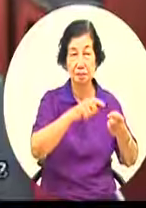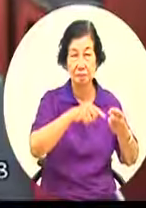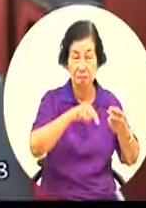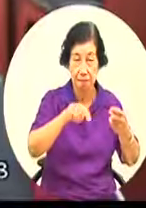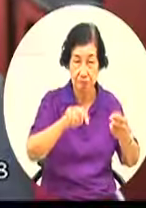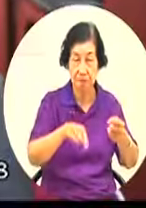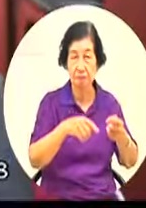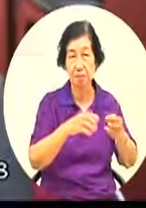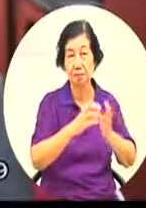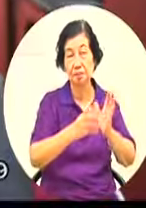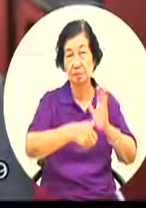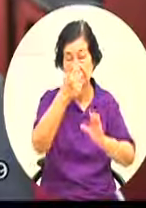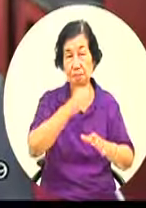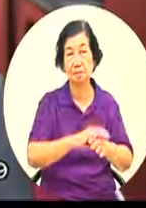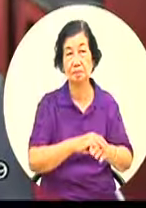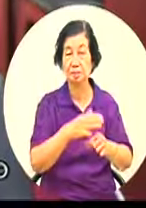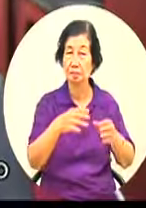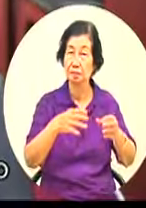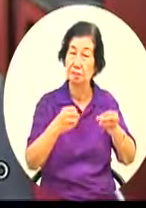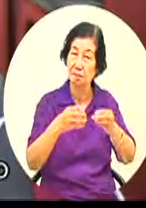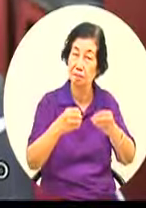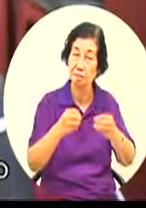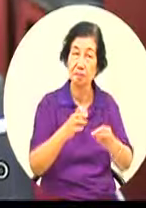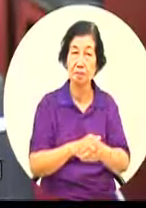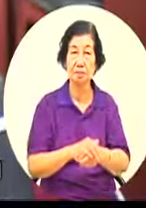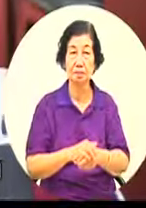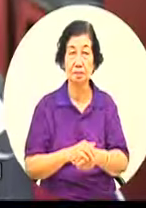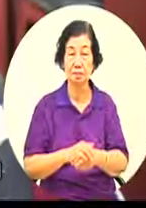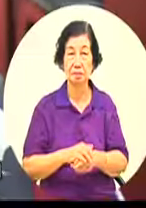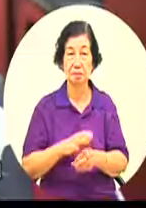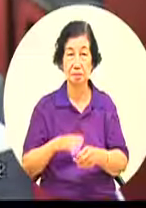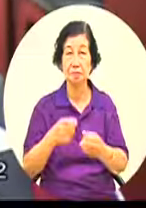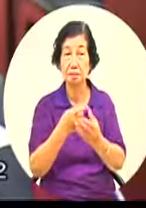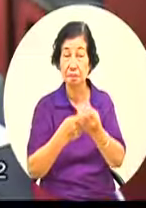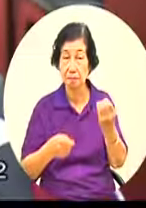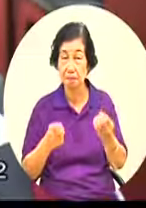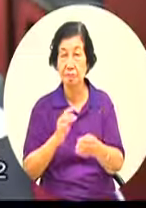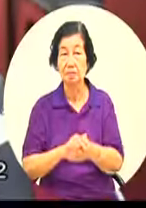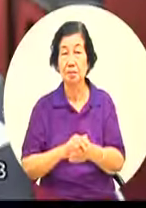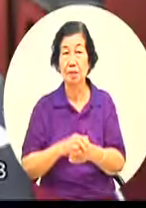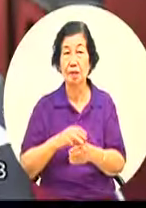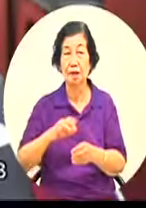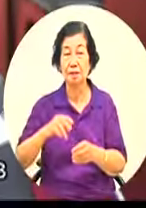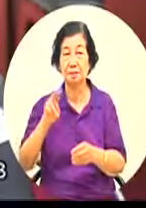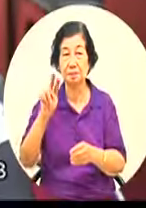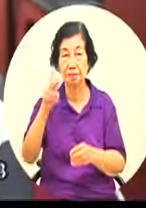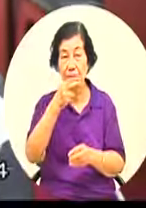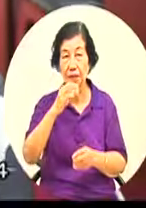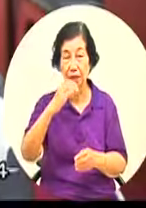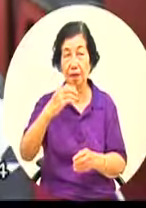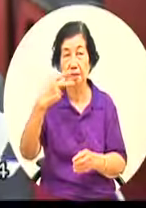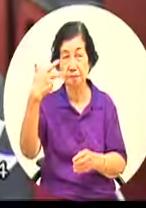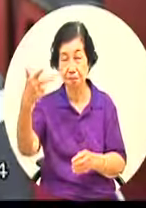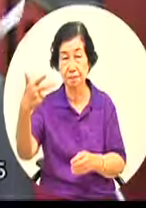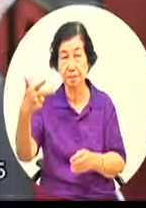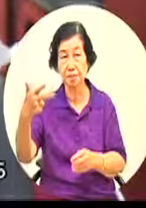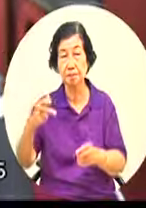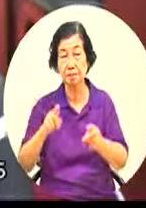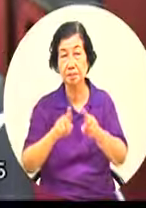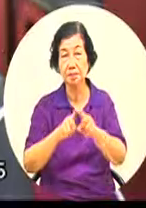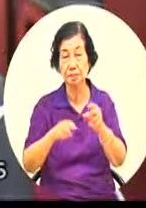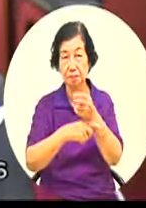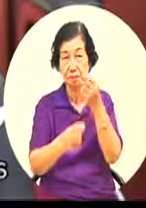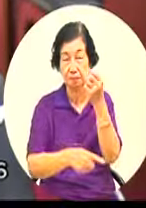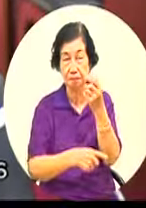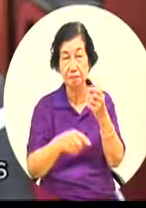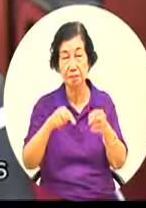看了一个资料哦，李科勇图书馆总共需要297坪的土地，啊，咱家这个